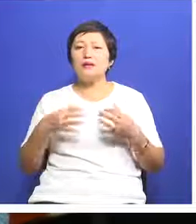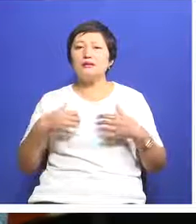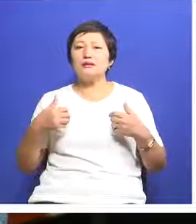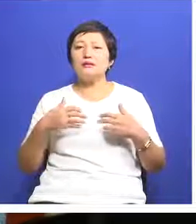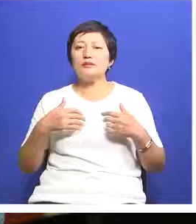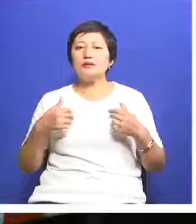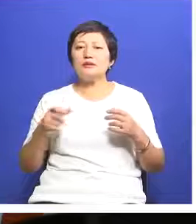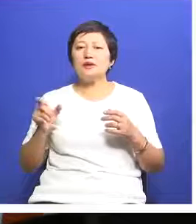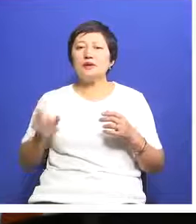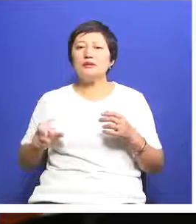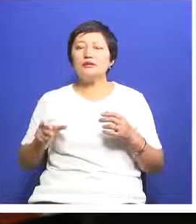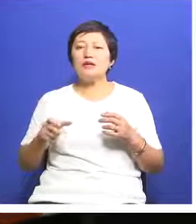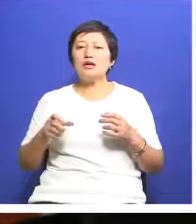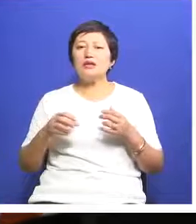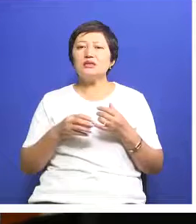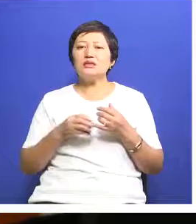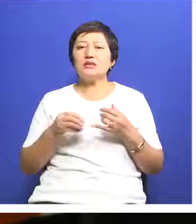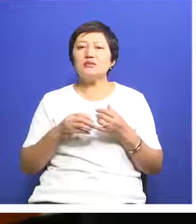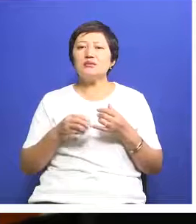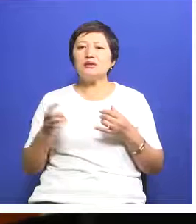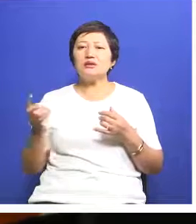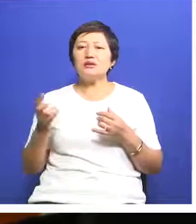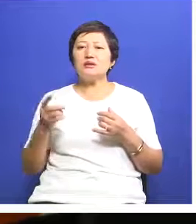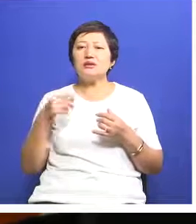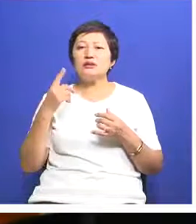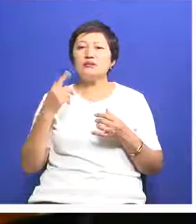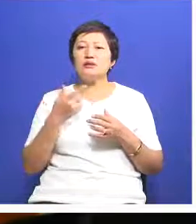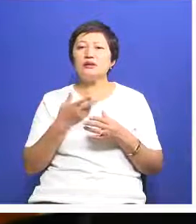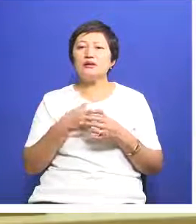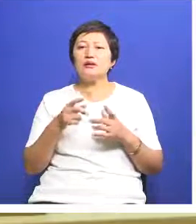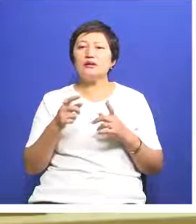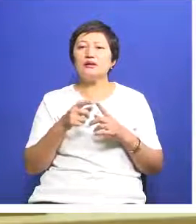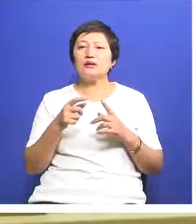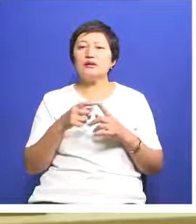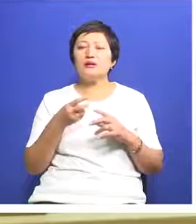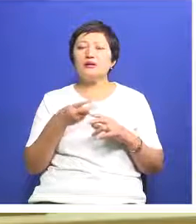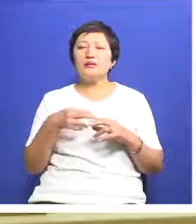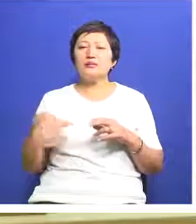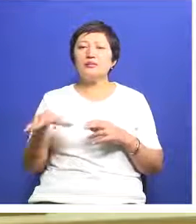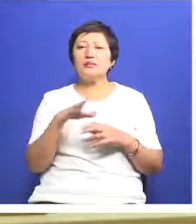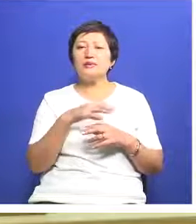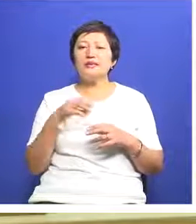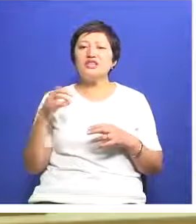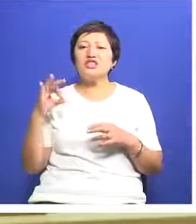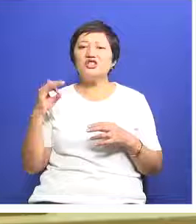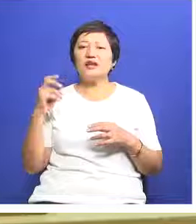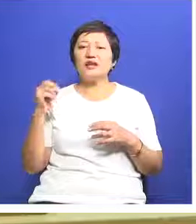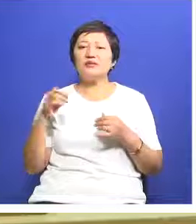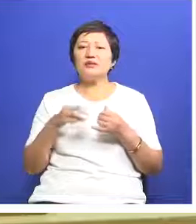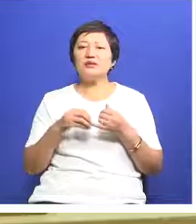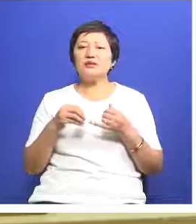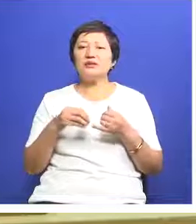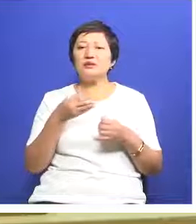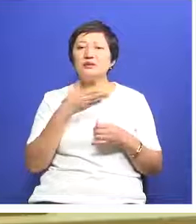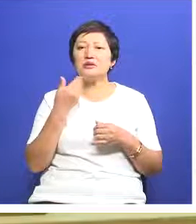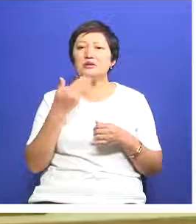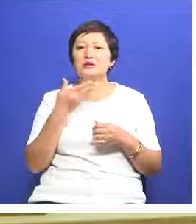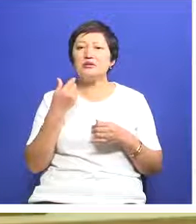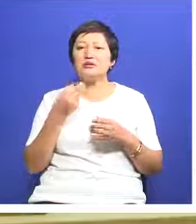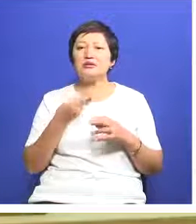айналысатын азаматтарға жайылым жер жеткілікті ма? Осы уақытта тоқтала кетсеңіз. Бізде енді жайылым жерді жеткілікті деп